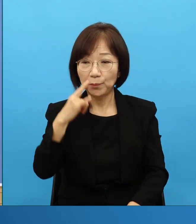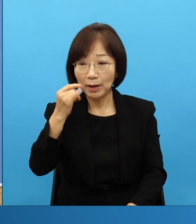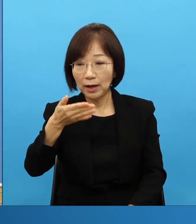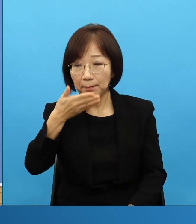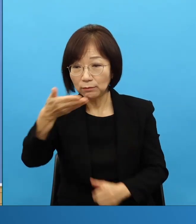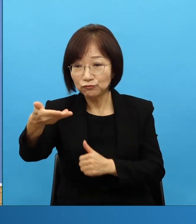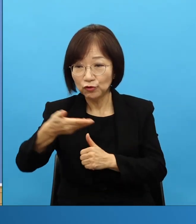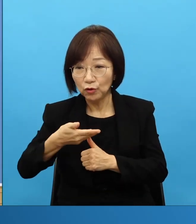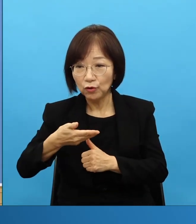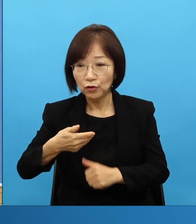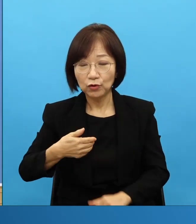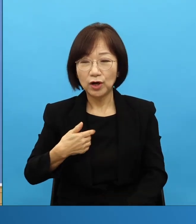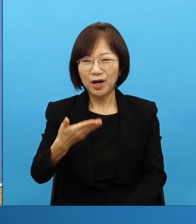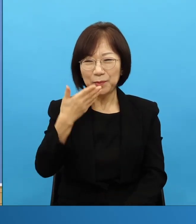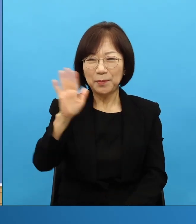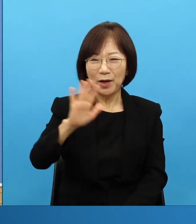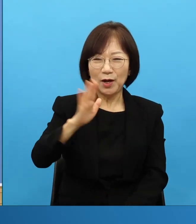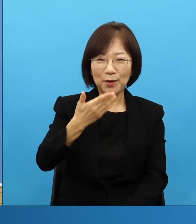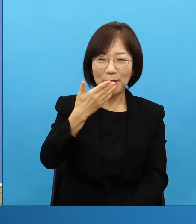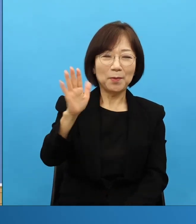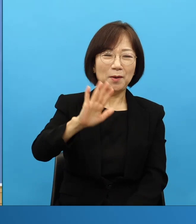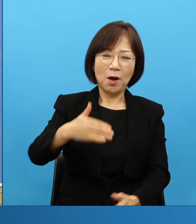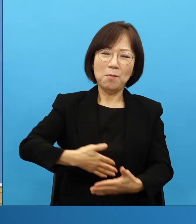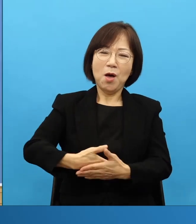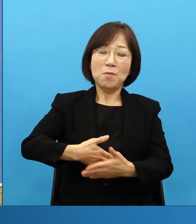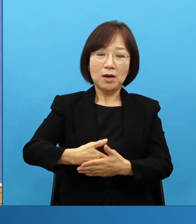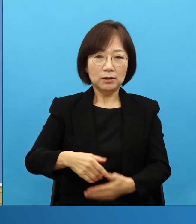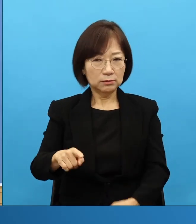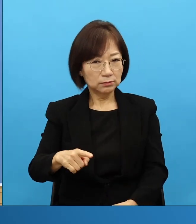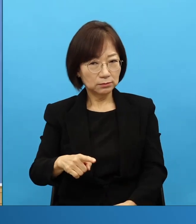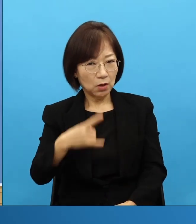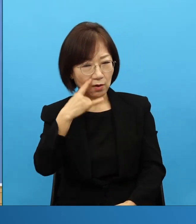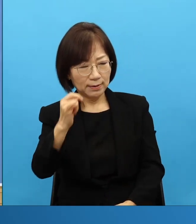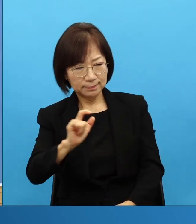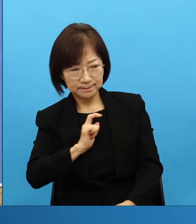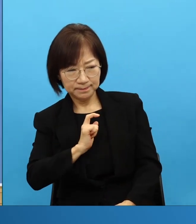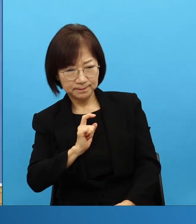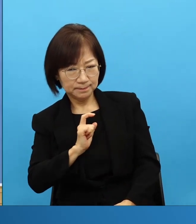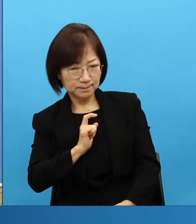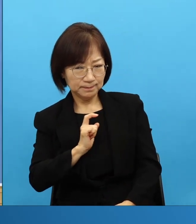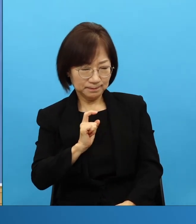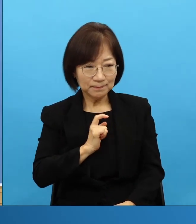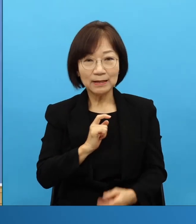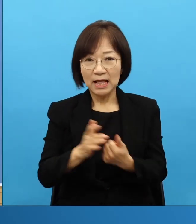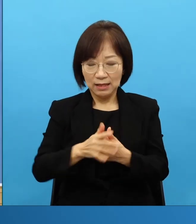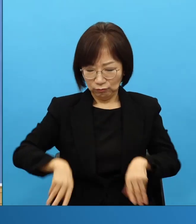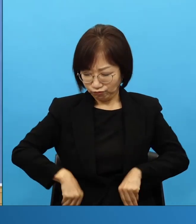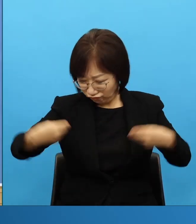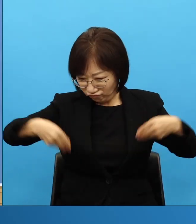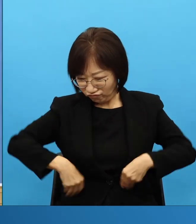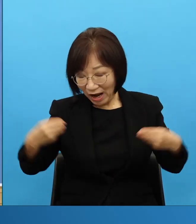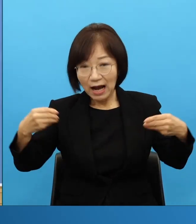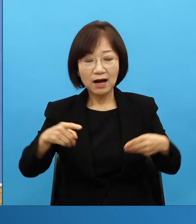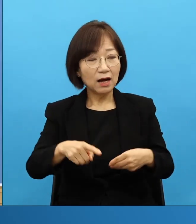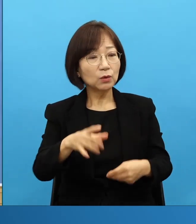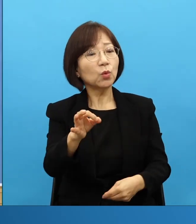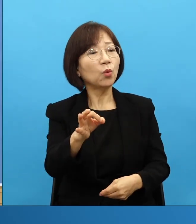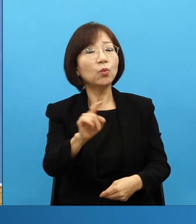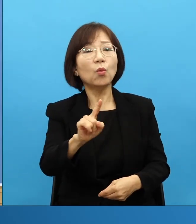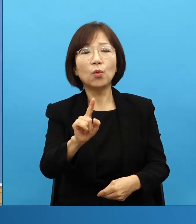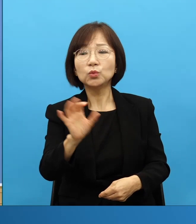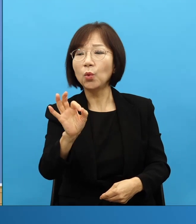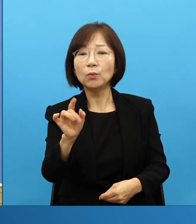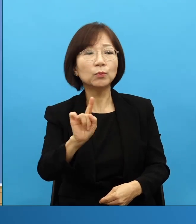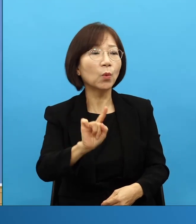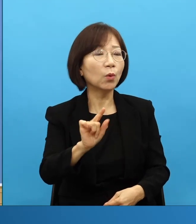바로 들켜서 우리 엄마가 딱 보더니 이렇게 호수무이 뒤지가지고 어디서 났냐 물어보더라고요. The problem was that when I got home, I didn't have an appetite to eat dinner, so my